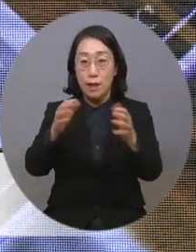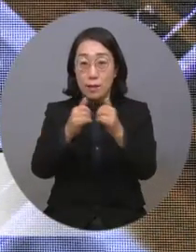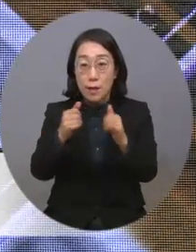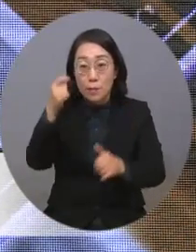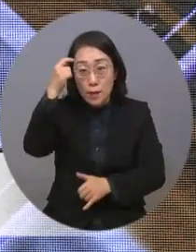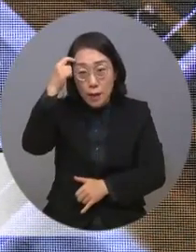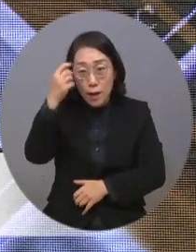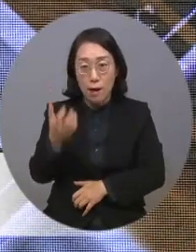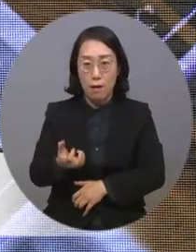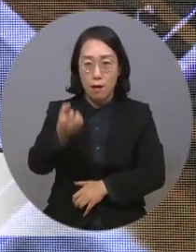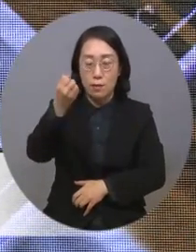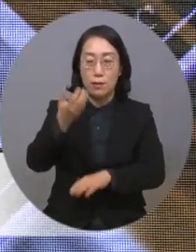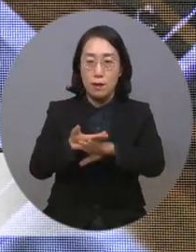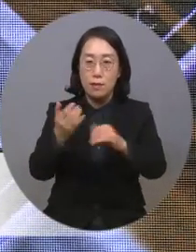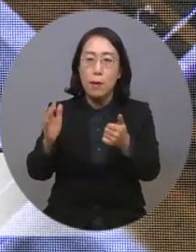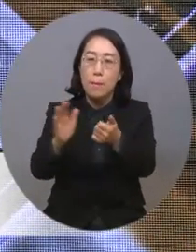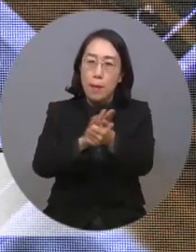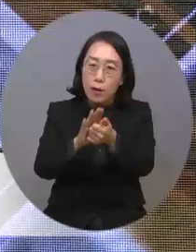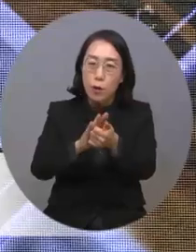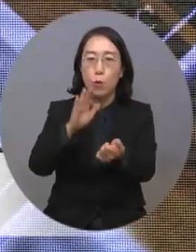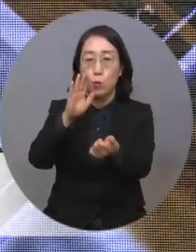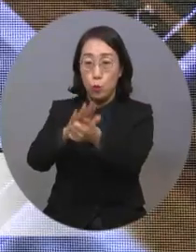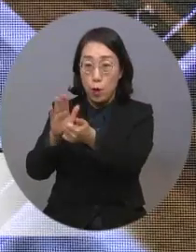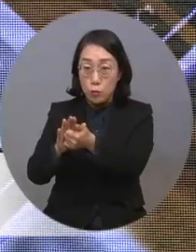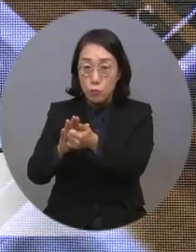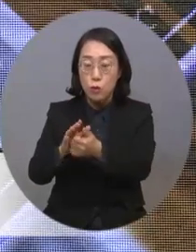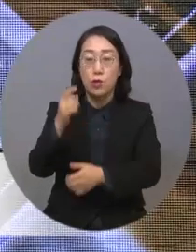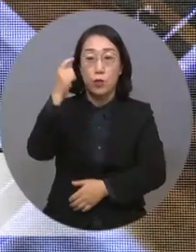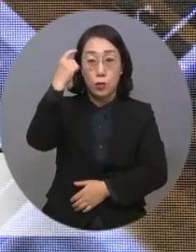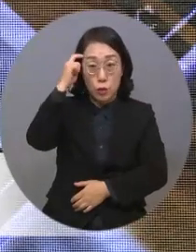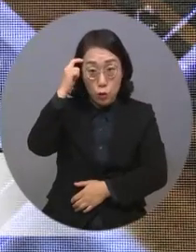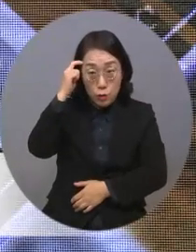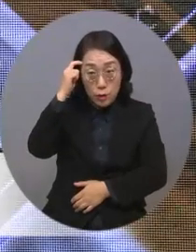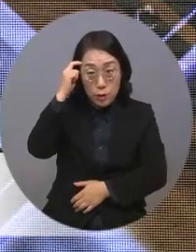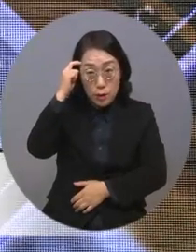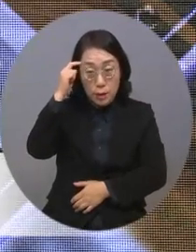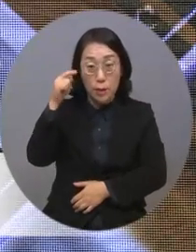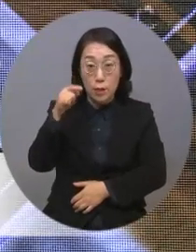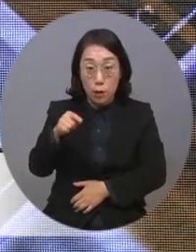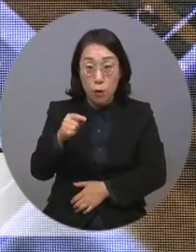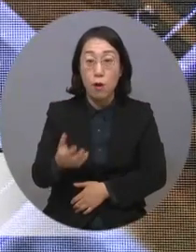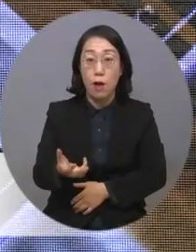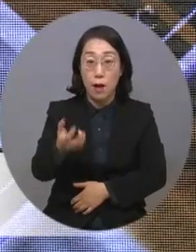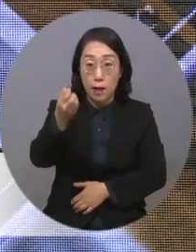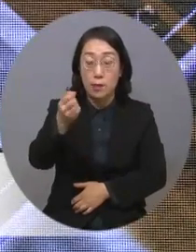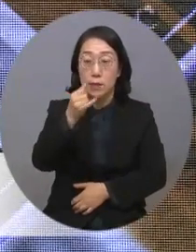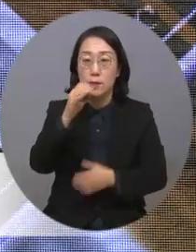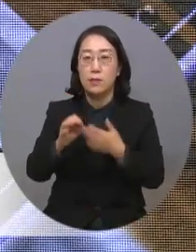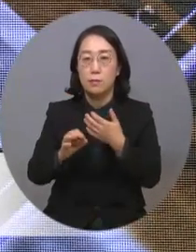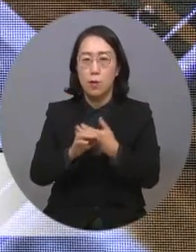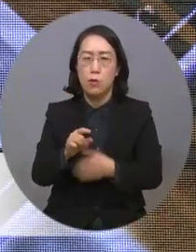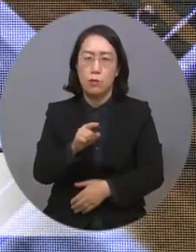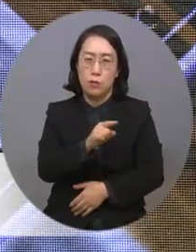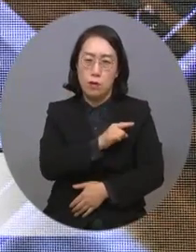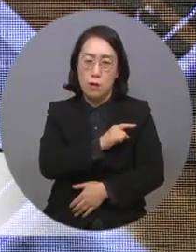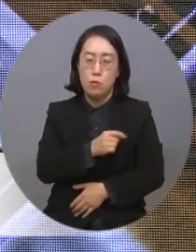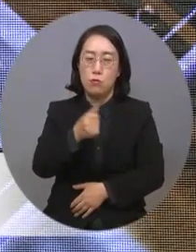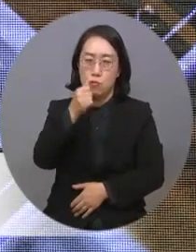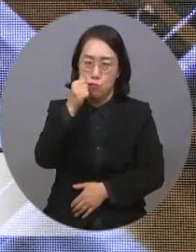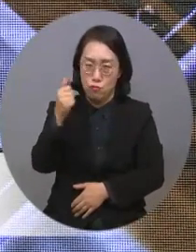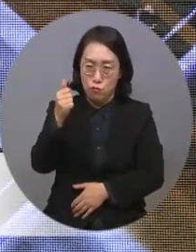다른 사람을 배려하고 돕는 정신적 자를 가지는 민족 이것이 제일가는 알았다